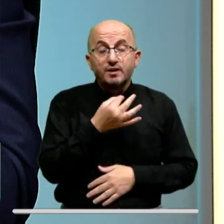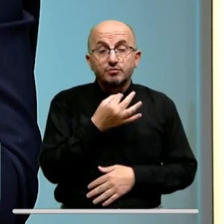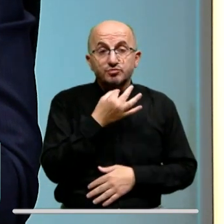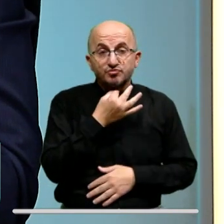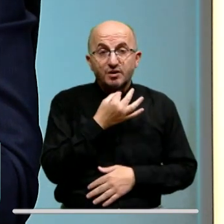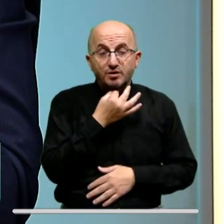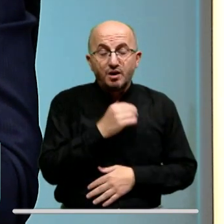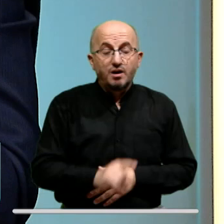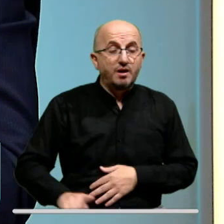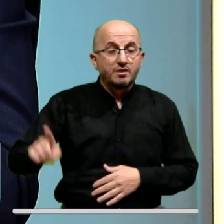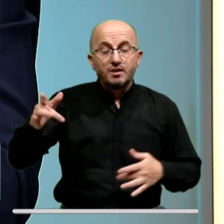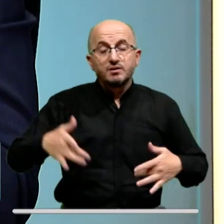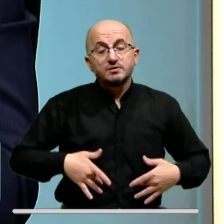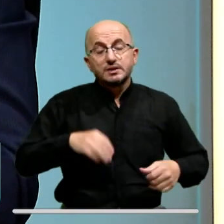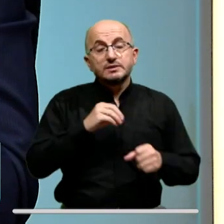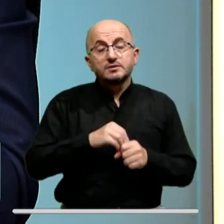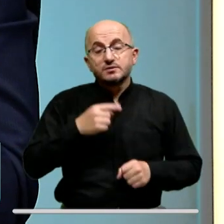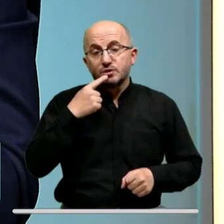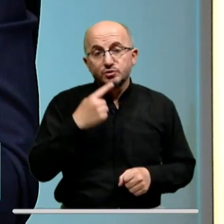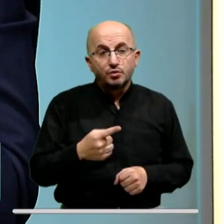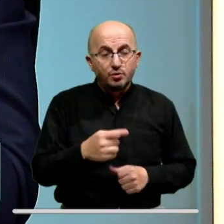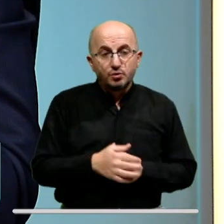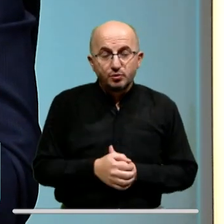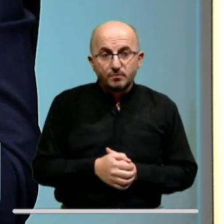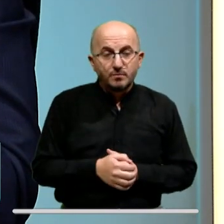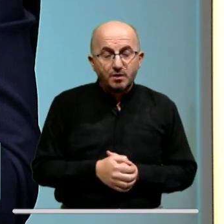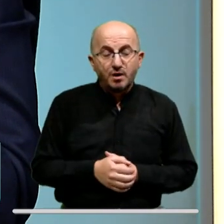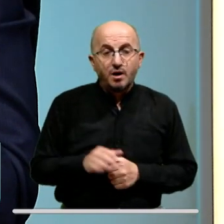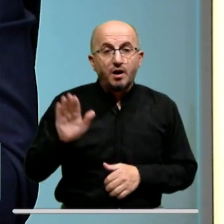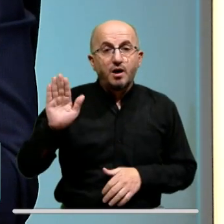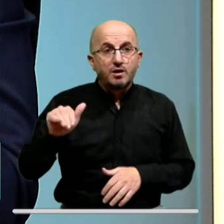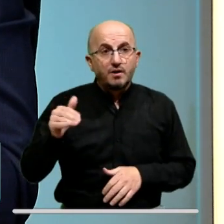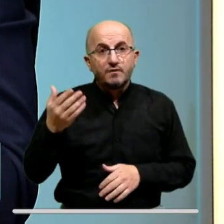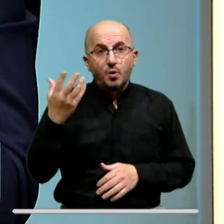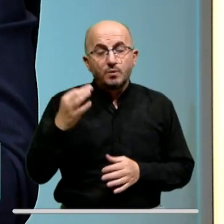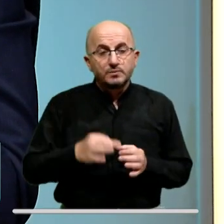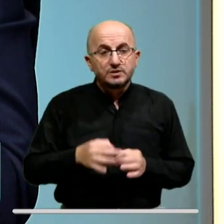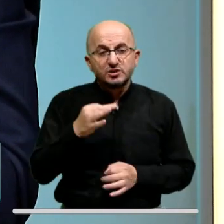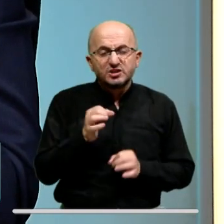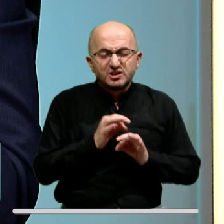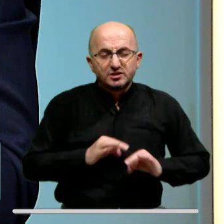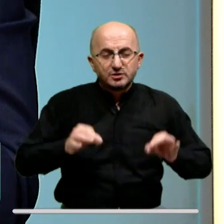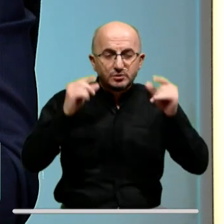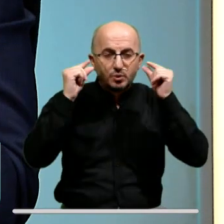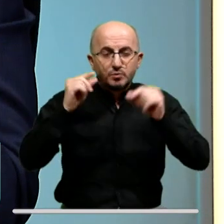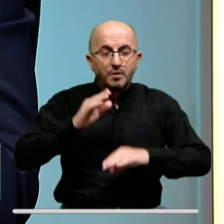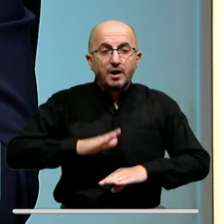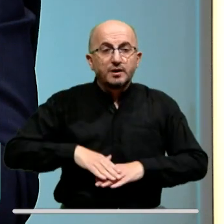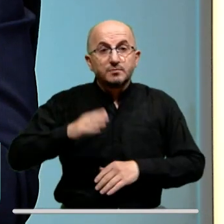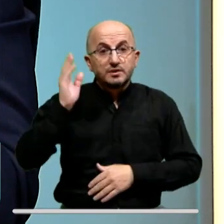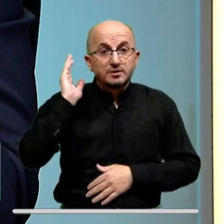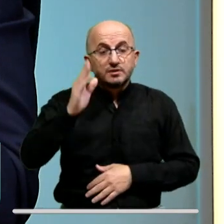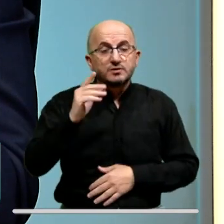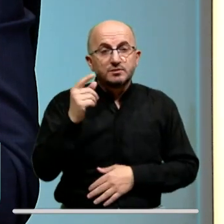lütfen yani Allah rızası için söylüyorum. Lütfen Hanefi olan bir kişi hiç tereddüt etmeden gitsin bir